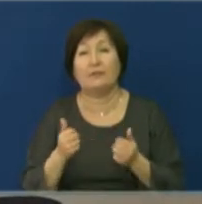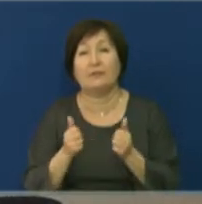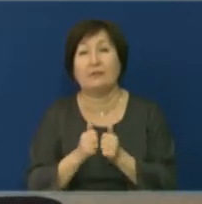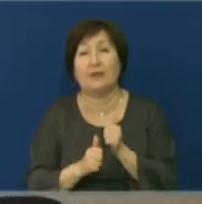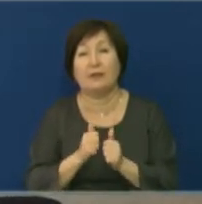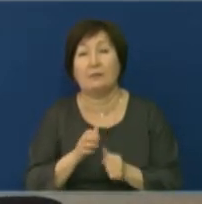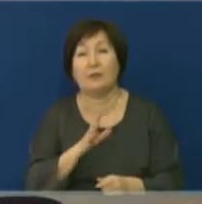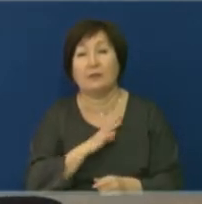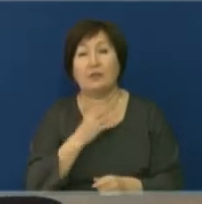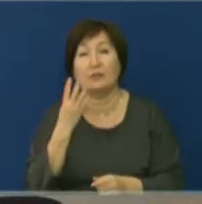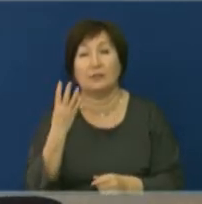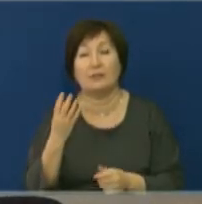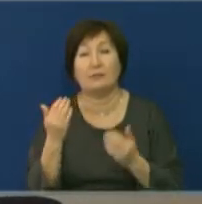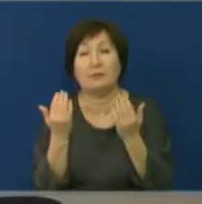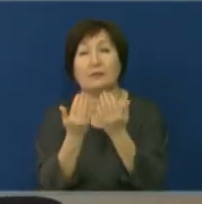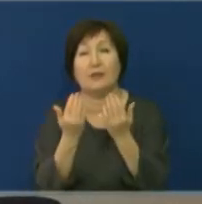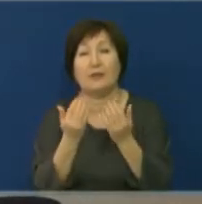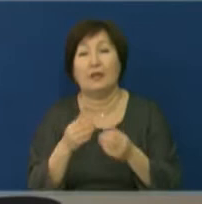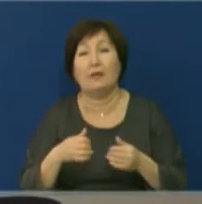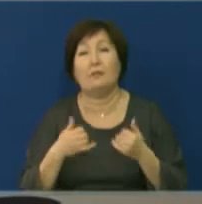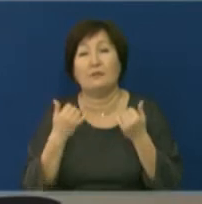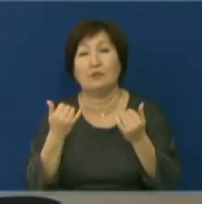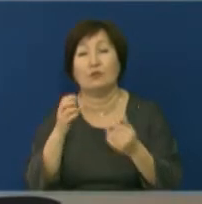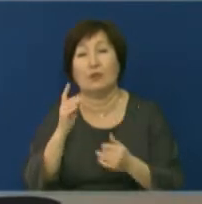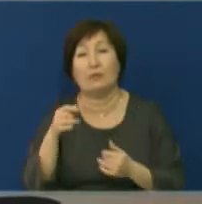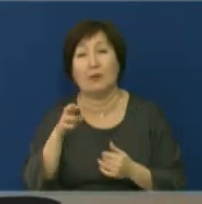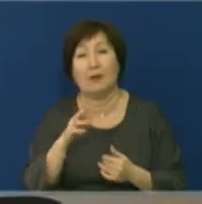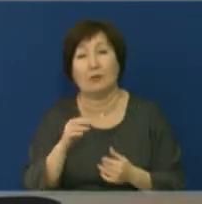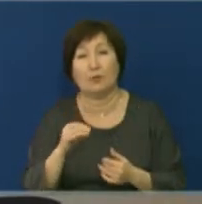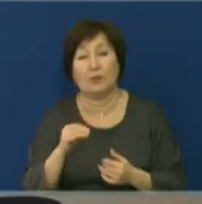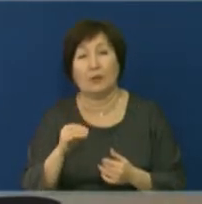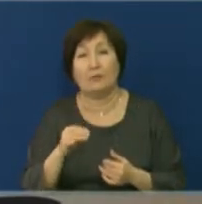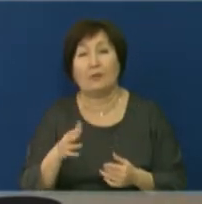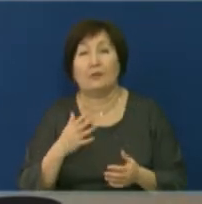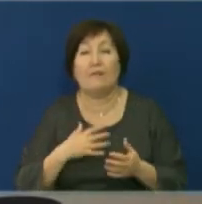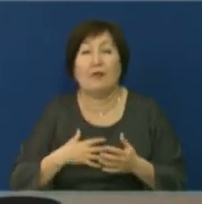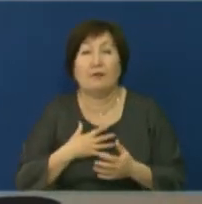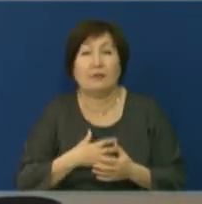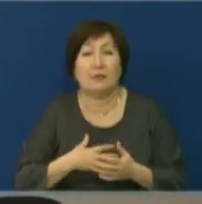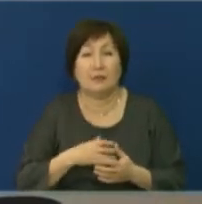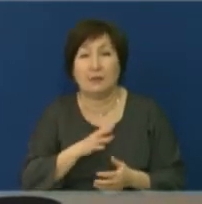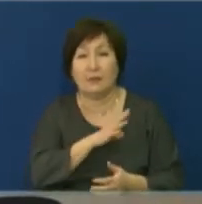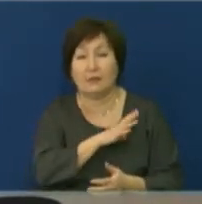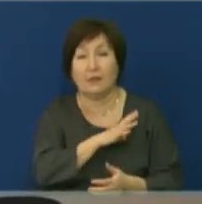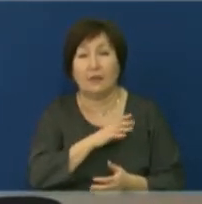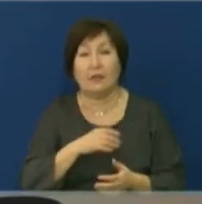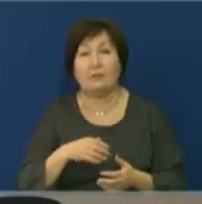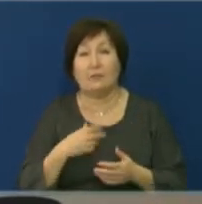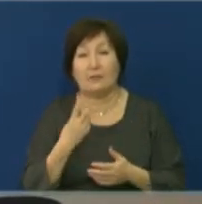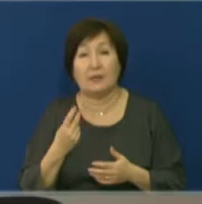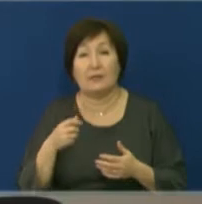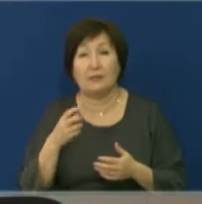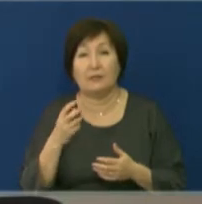Абаю, и поэтому были некоторые волнения. Но тем не менее, благодаря особенностям постановки и инсценировки, мы заняли